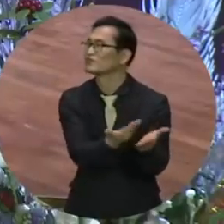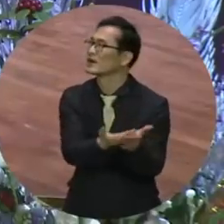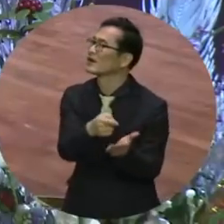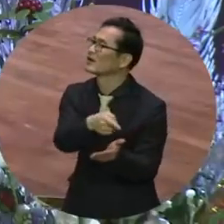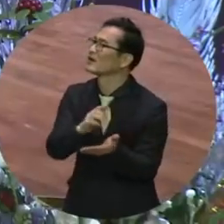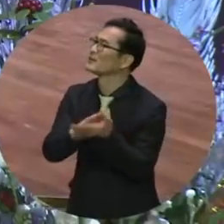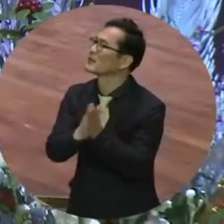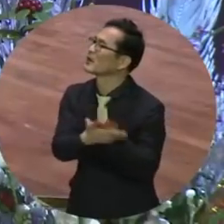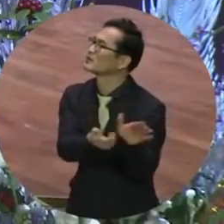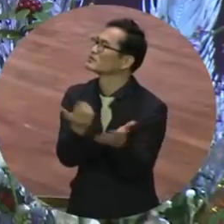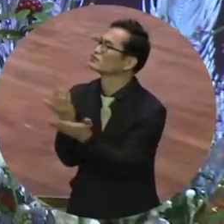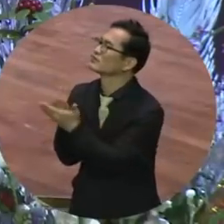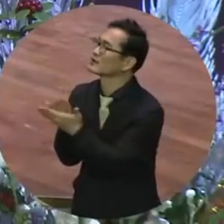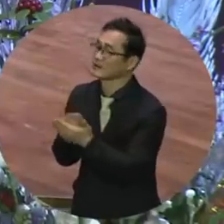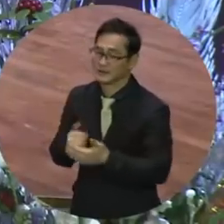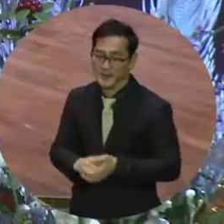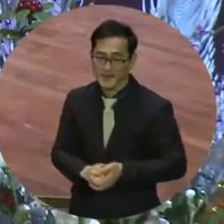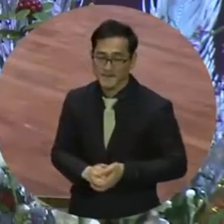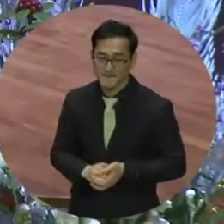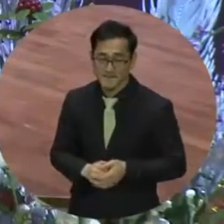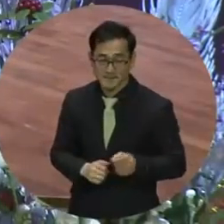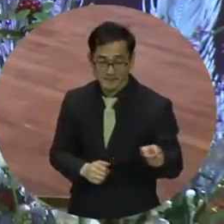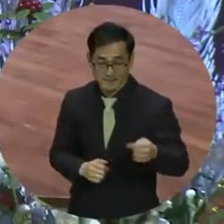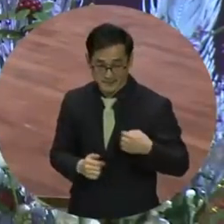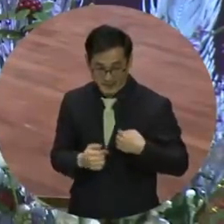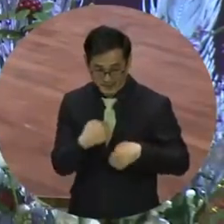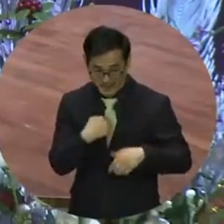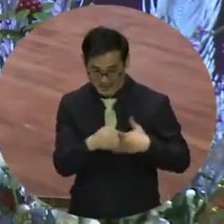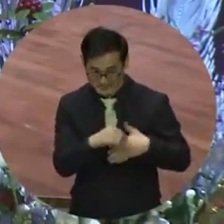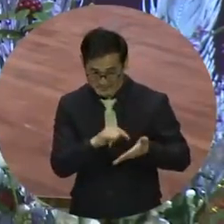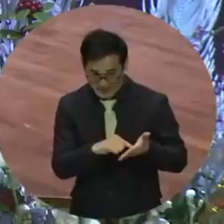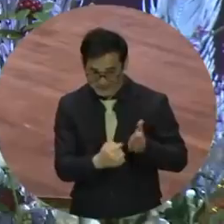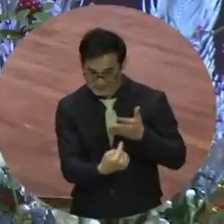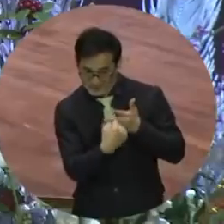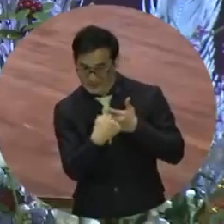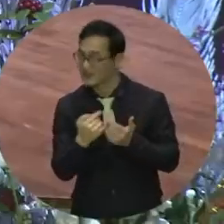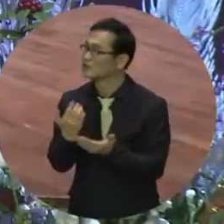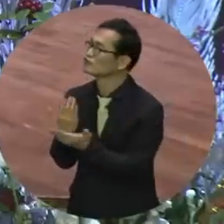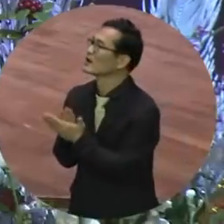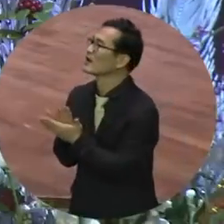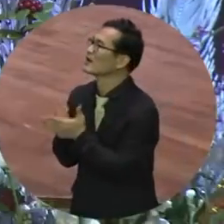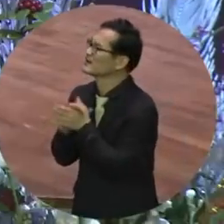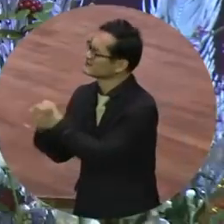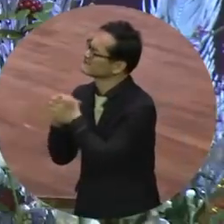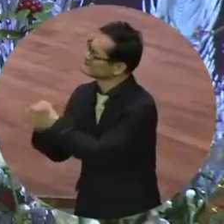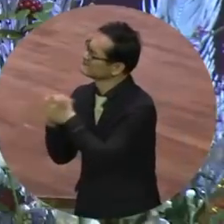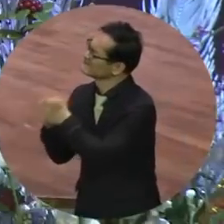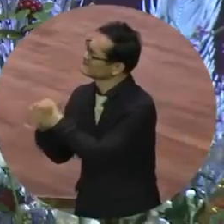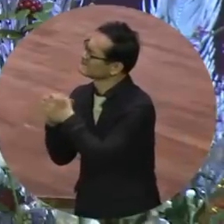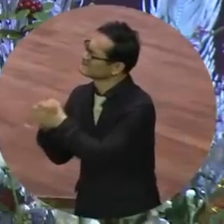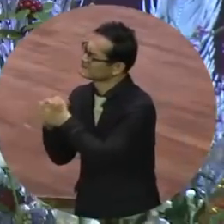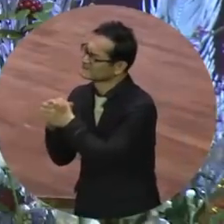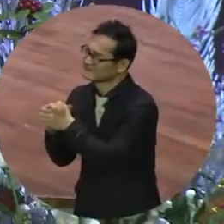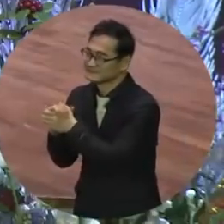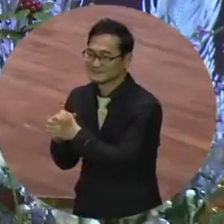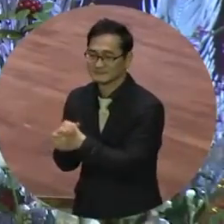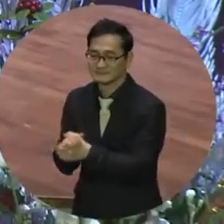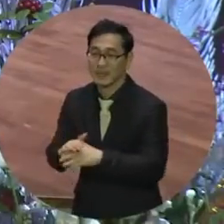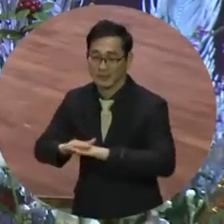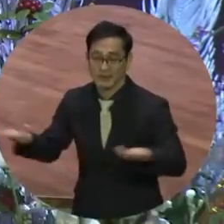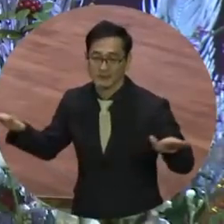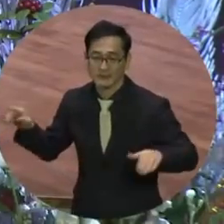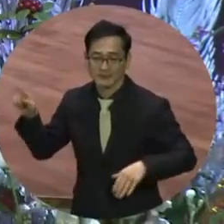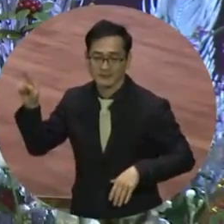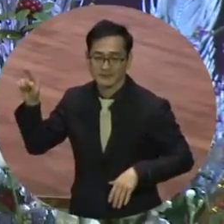정말로 제 마음을 알게 해 주십시오. 기도가 제일 빠르지. 말로 방법으로 되는 게